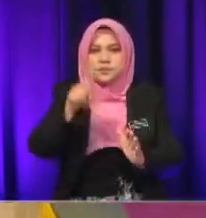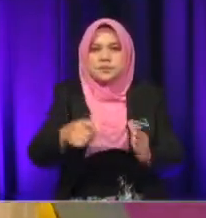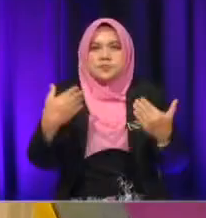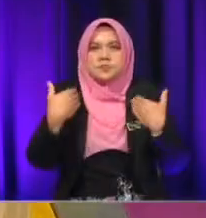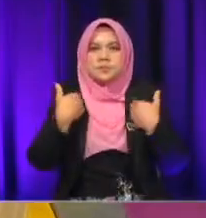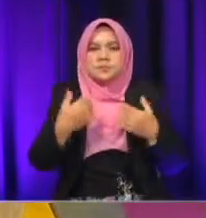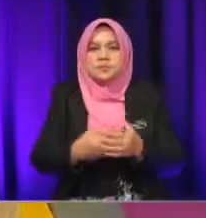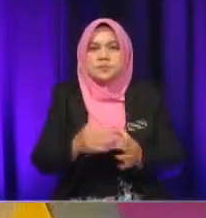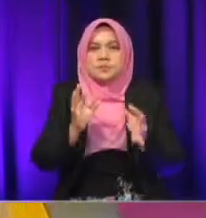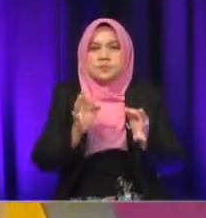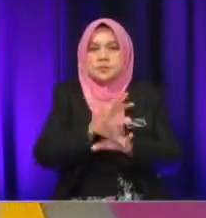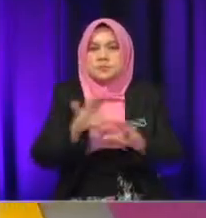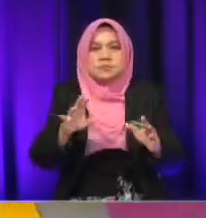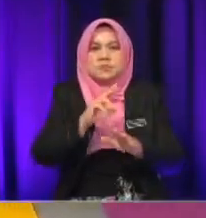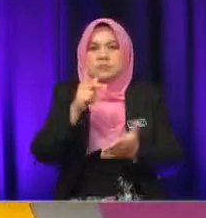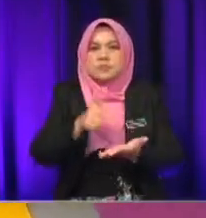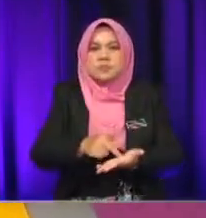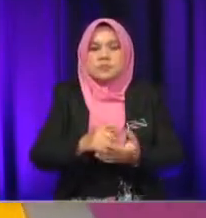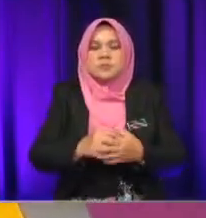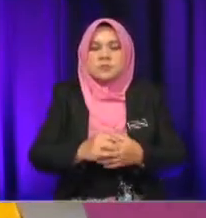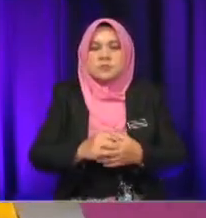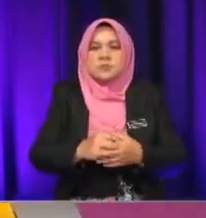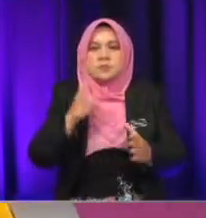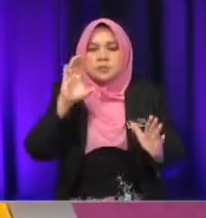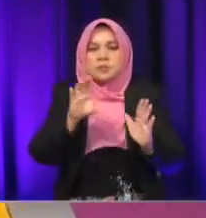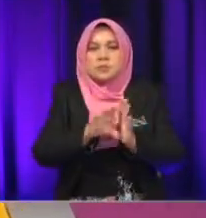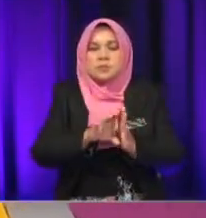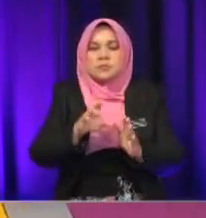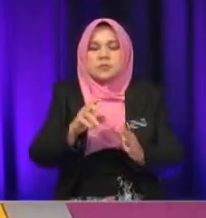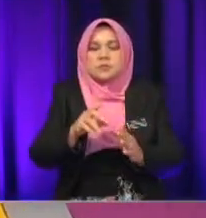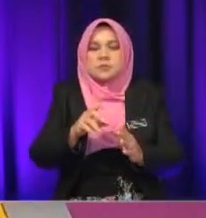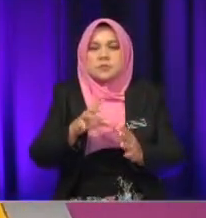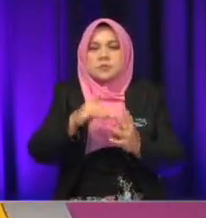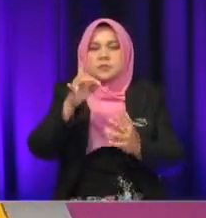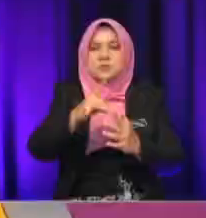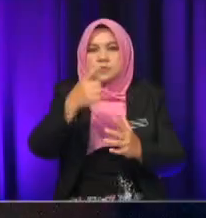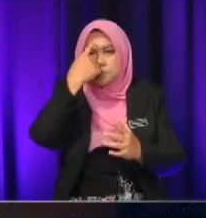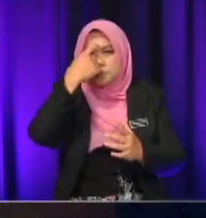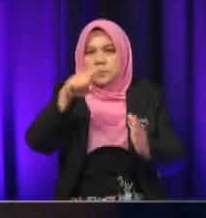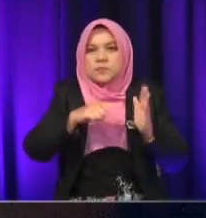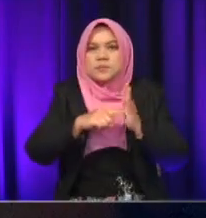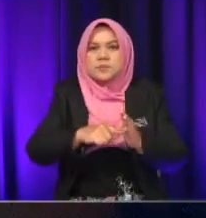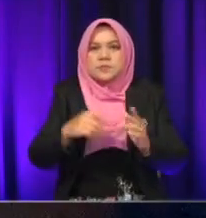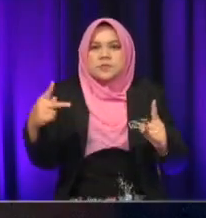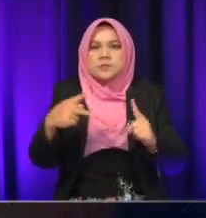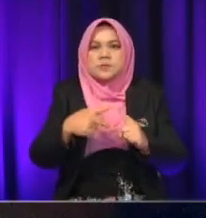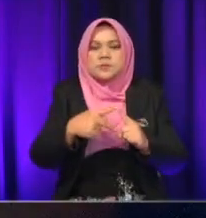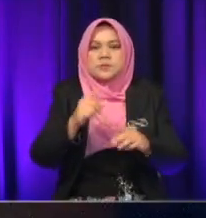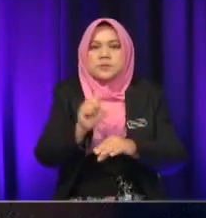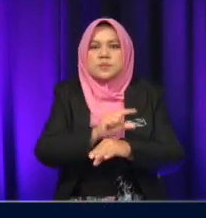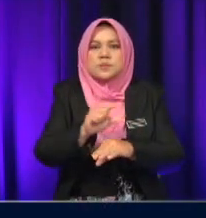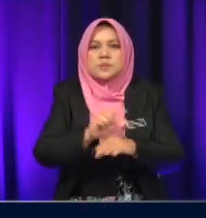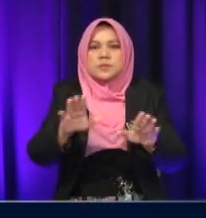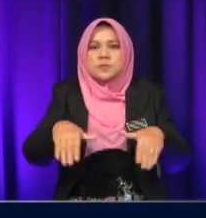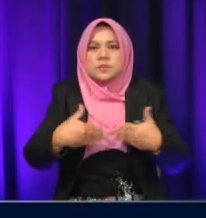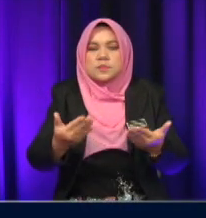ada. Kalau tak iklan, tak berkesan. Yeah. Jadi, gambar pegun ini dipilih untuk menunjukkan kepada pengguna macam